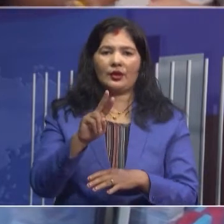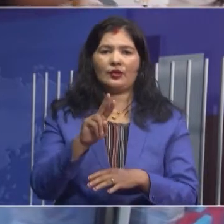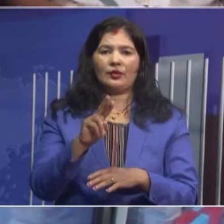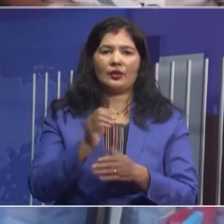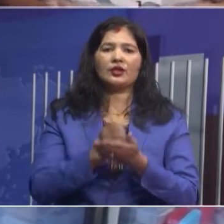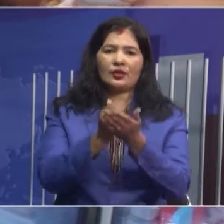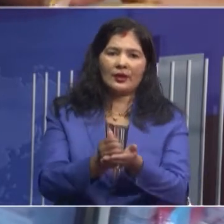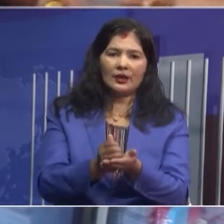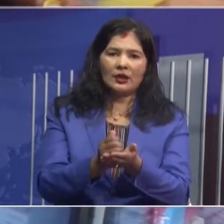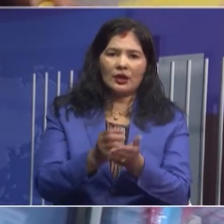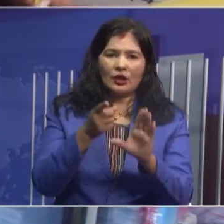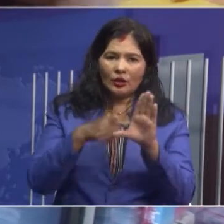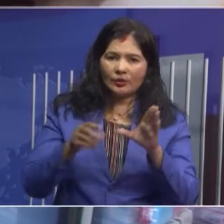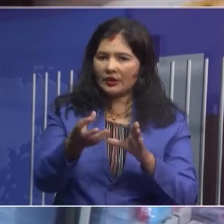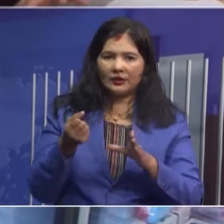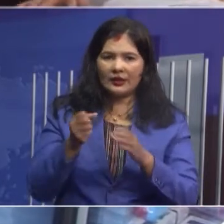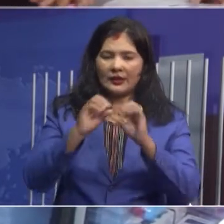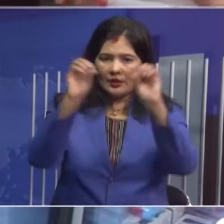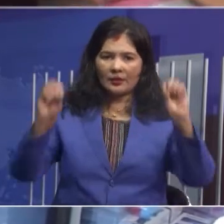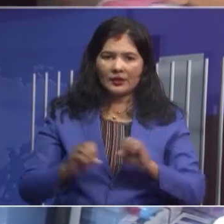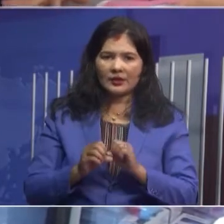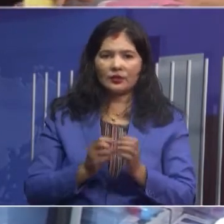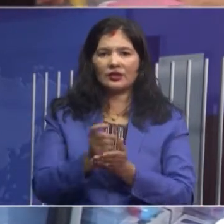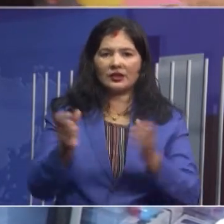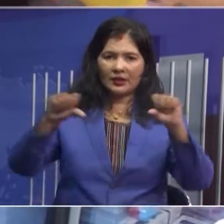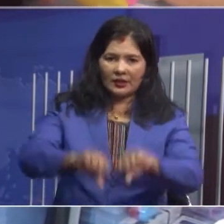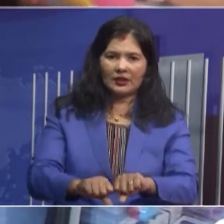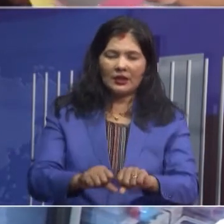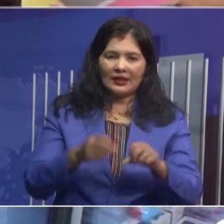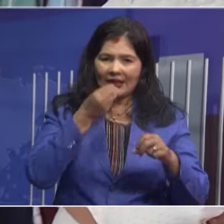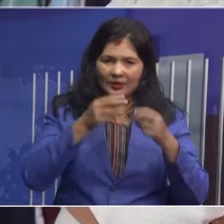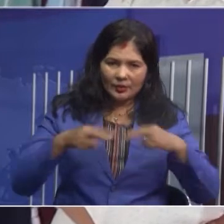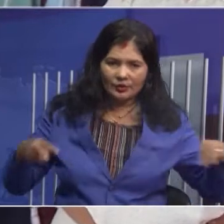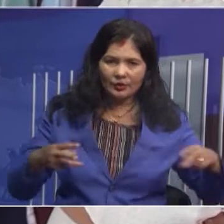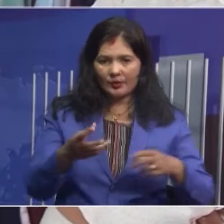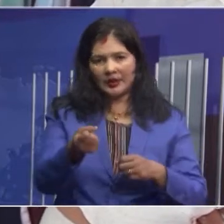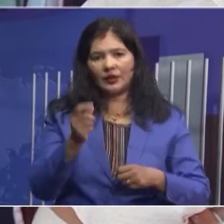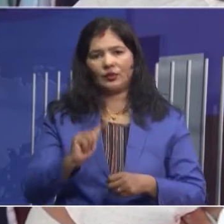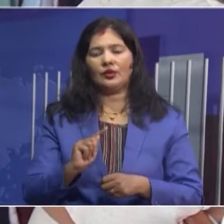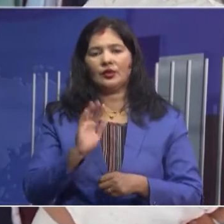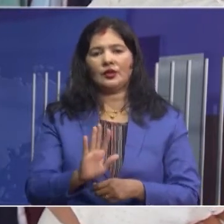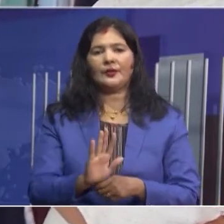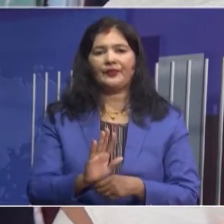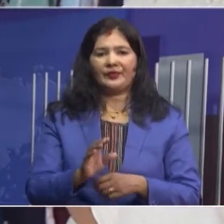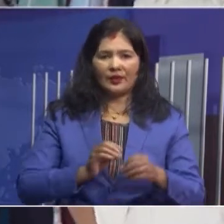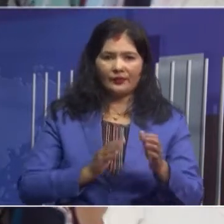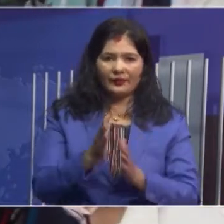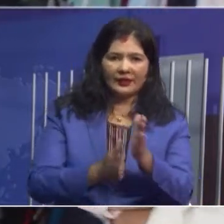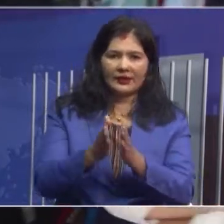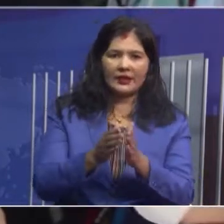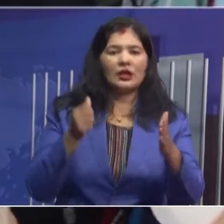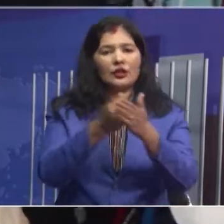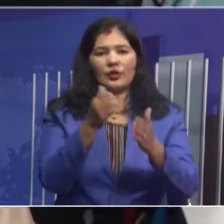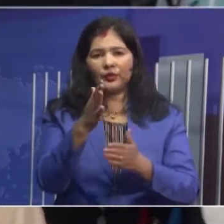तर अनुमति नलिएका पसल, गुणस्तरहीन खाद्य वस्तु फेला परेको पाइएको छ। प्रक्रिया नपुगेकालाई